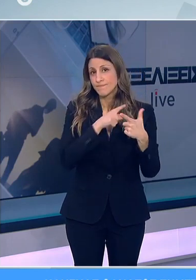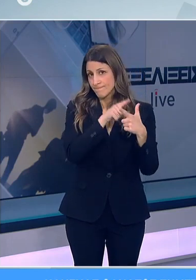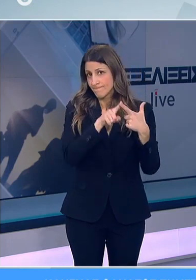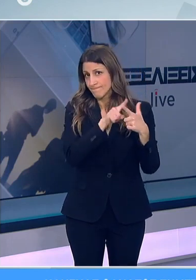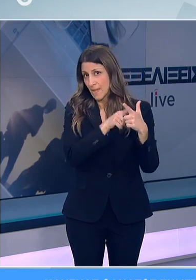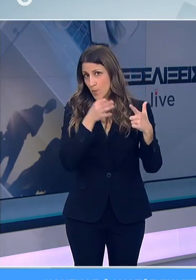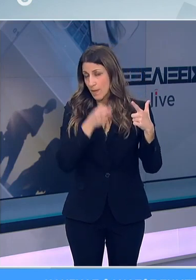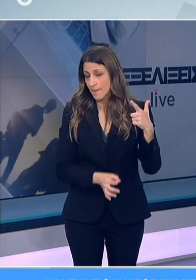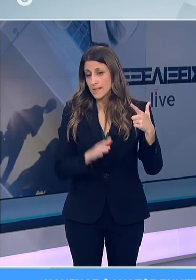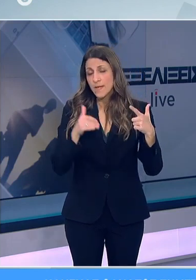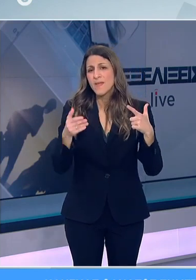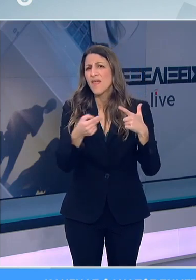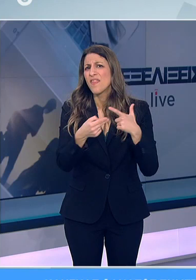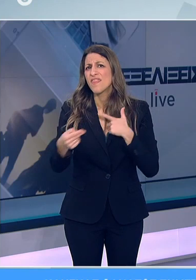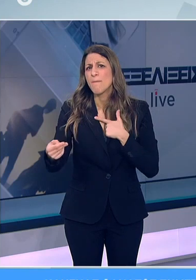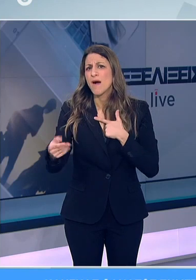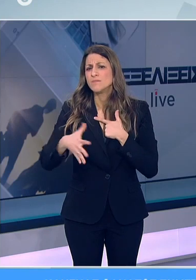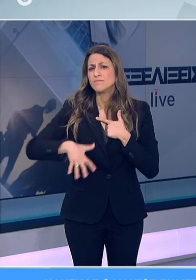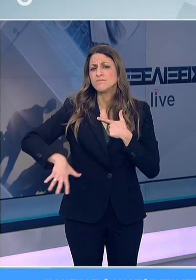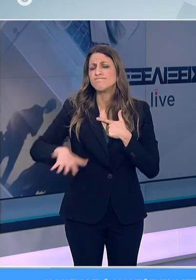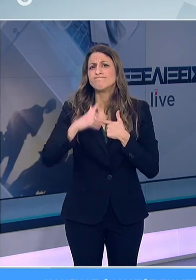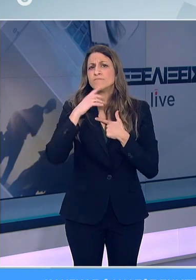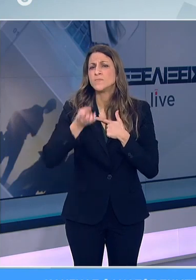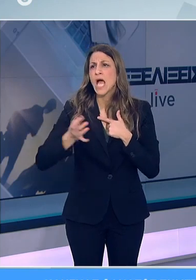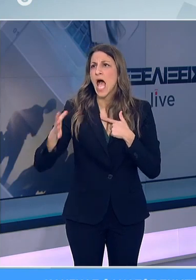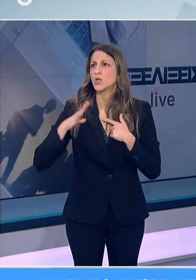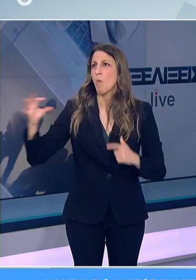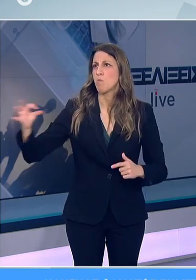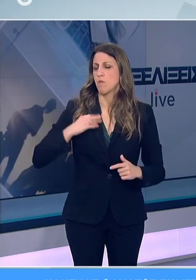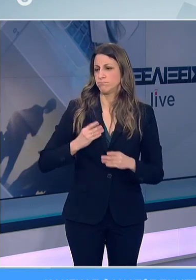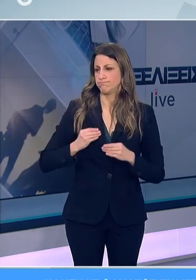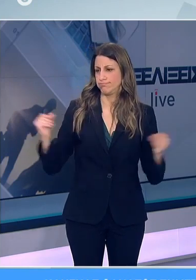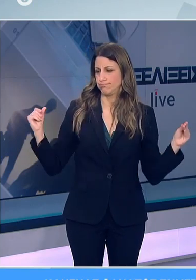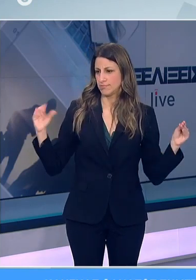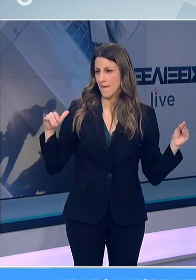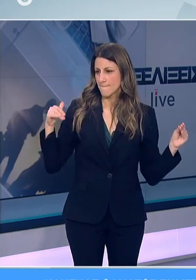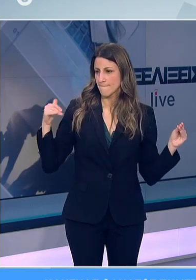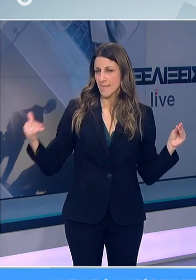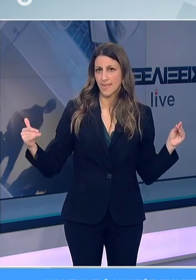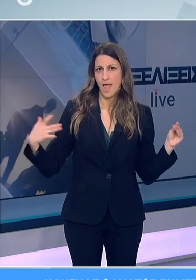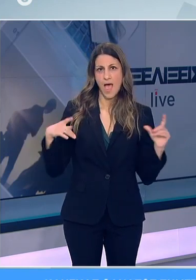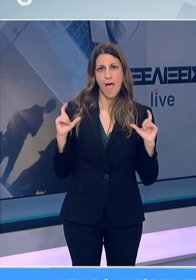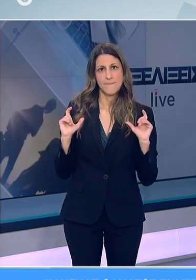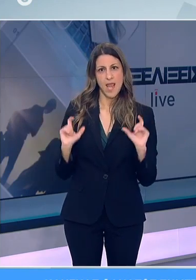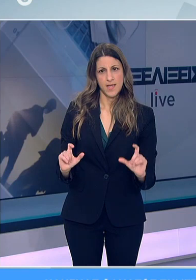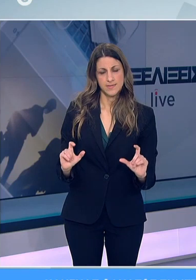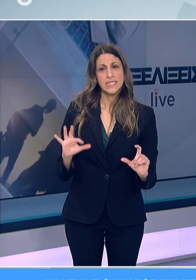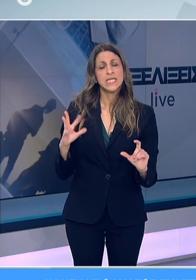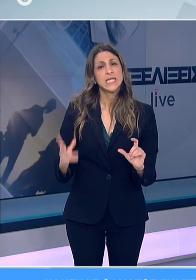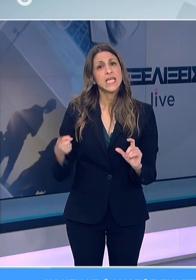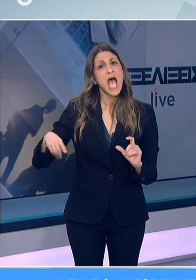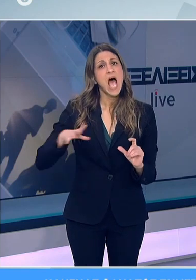ασφαλές μπορεί να είναι το λεγόμενο υγειονομικό διαβατήριο με το οποίο, σύμφωνα με κυβερνητικές πηγές, θα ταξιδεύουν οι τουρίστες στην